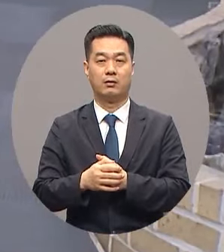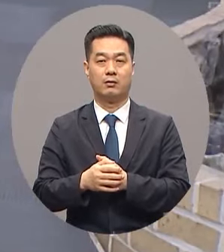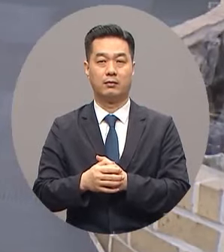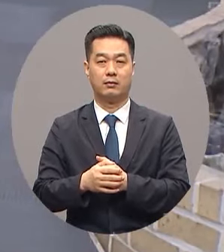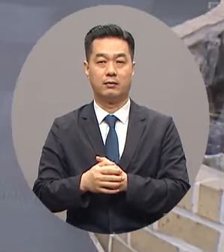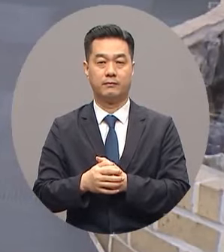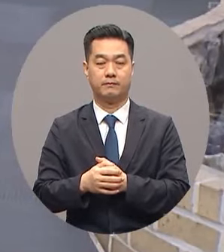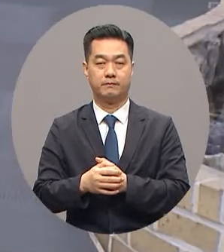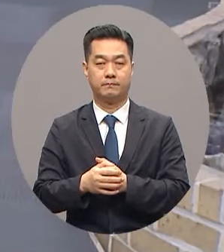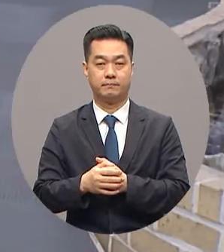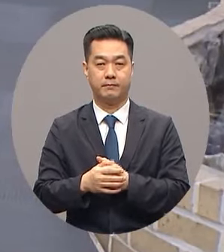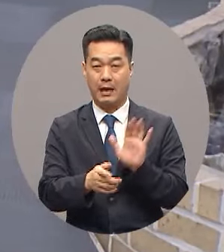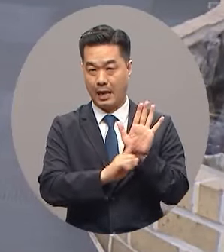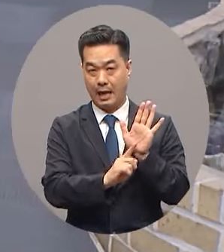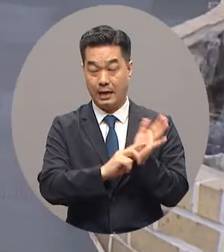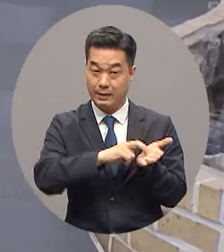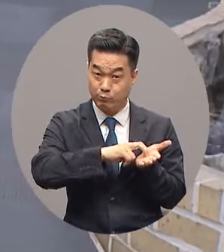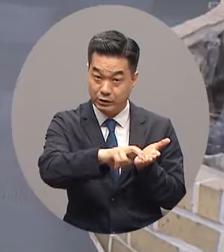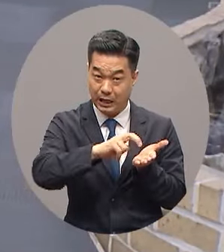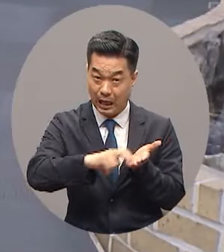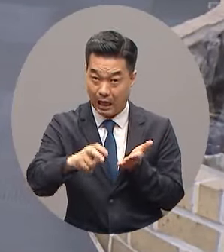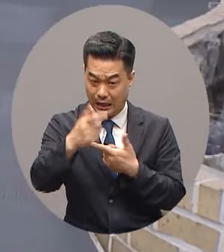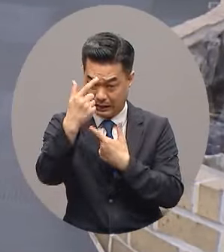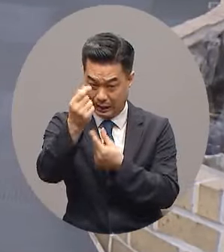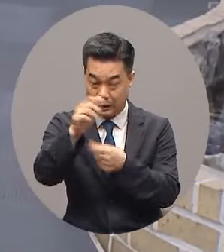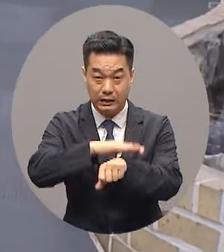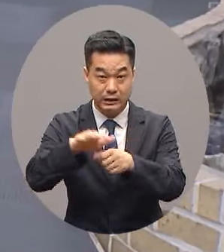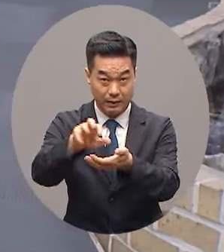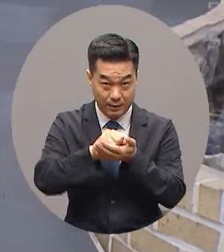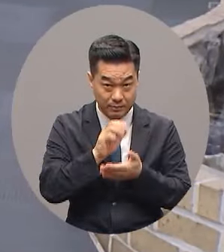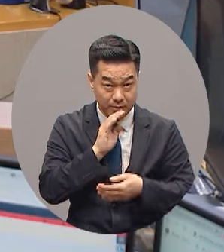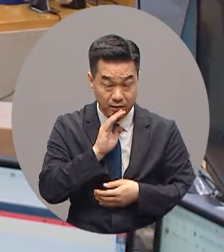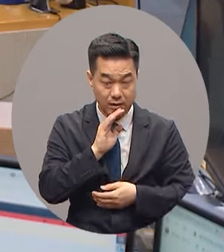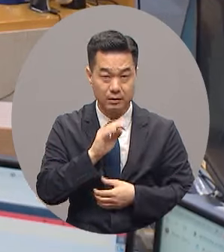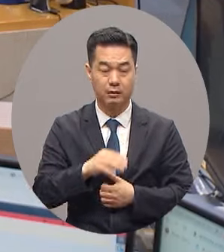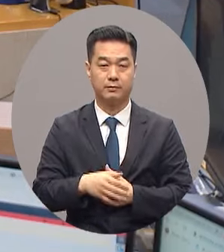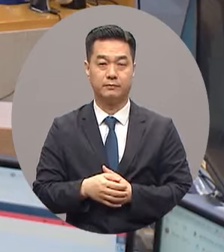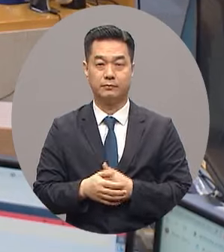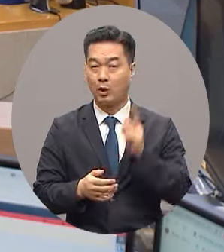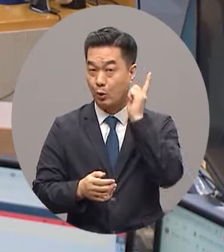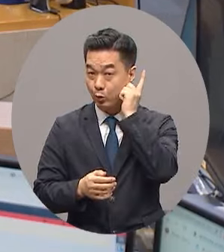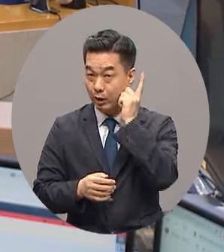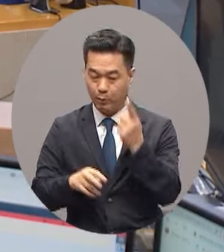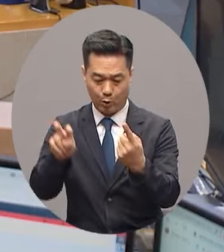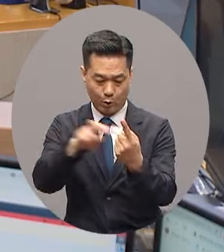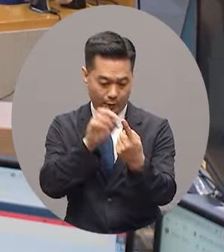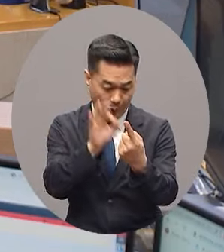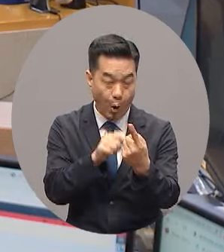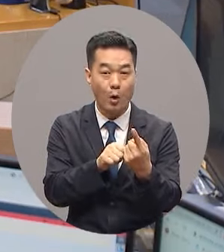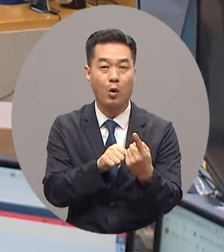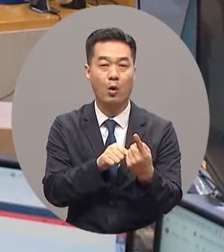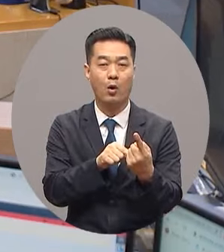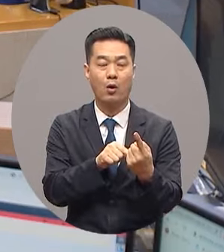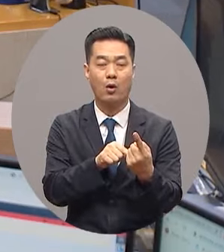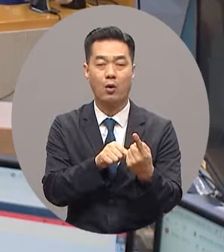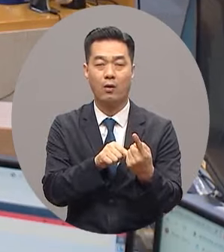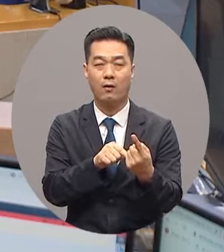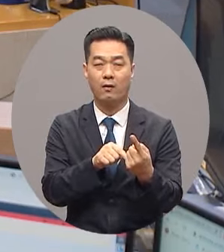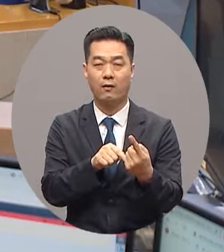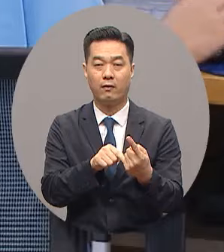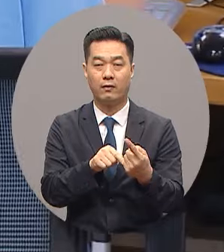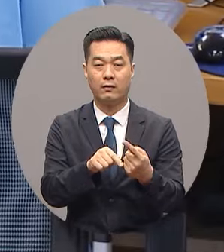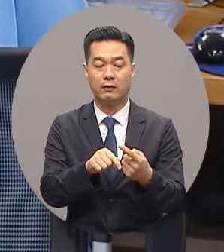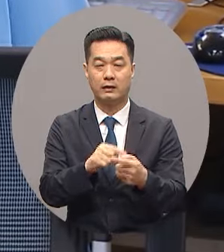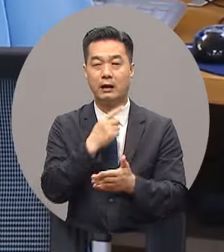안전 알림 문자 등을 받으셨습니까? 예, 그리고 이제 휴대폰을 확인해 보니까